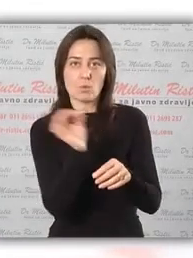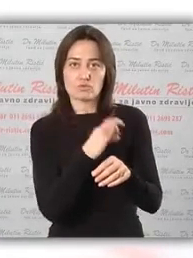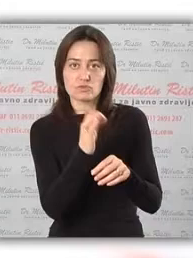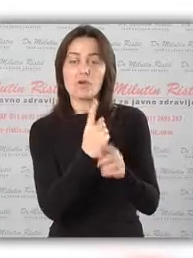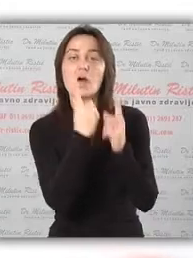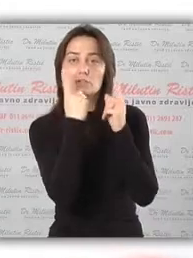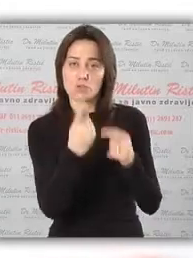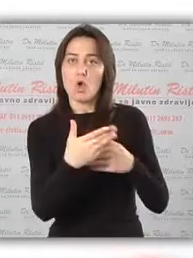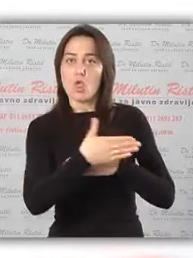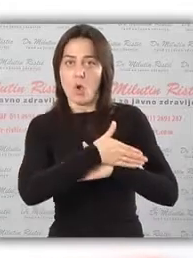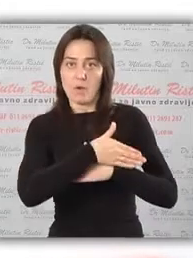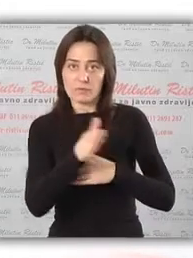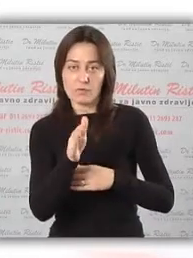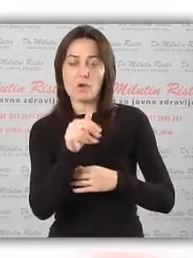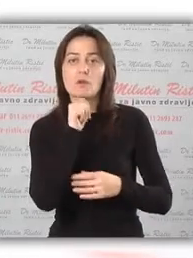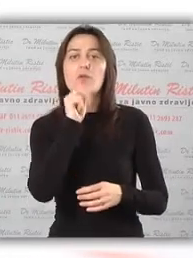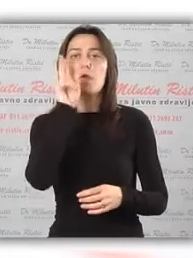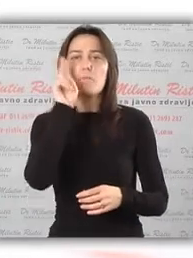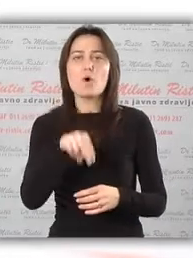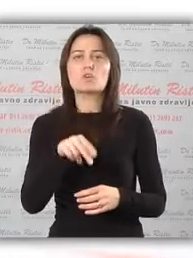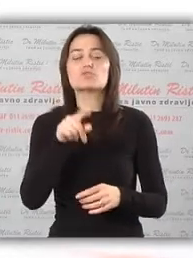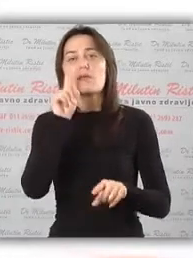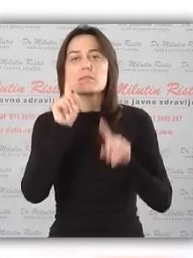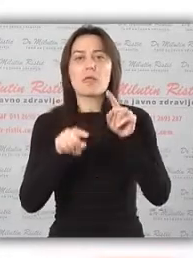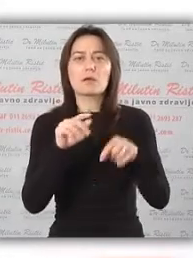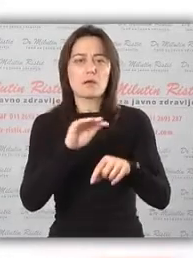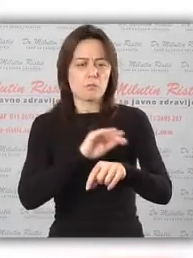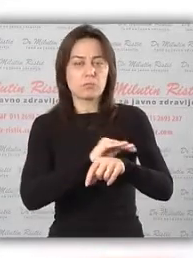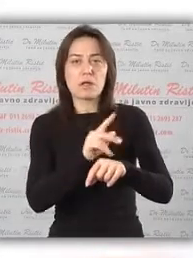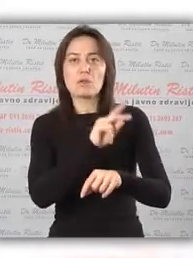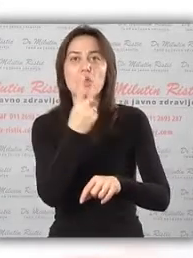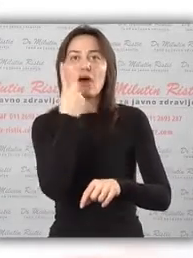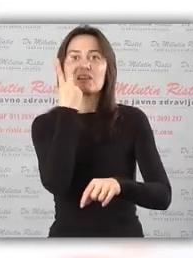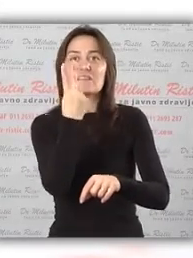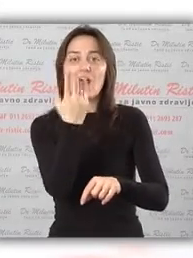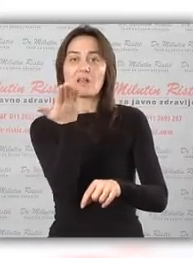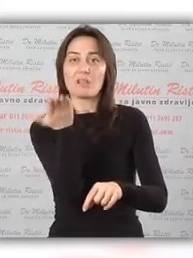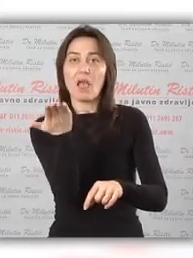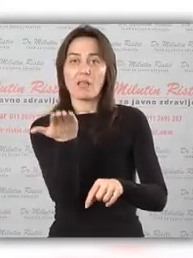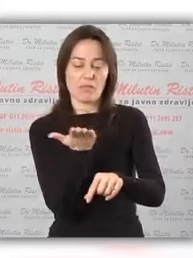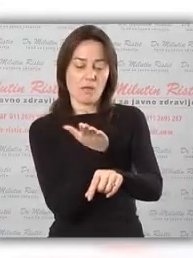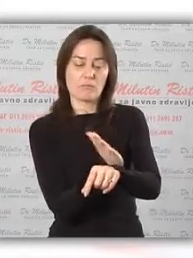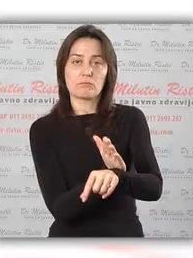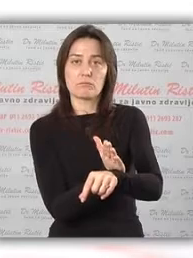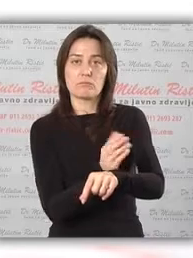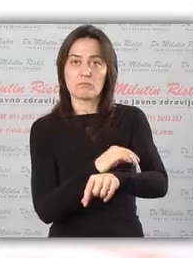ušiva, nego se ostavlja otvorena i može imati nekada površinu i do dva dlana.